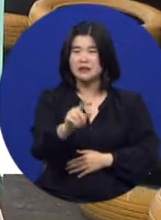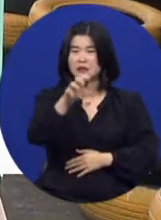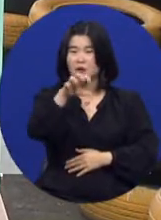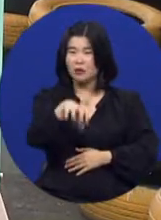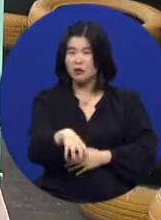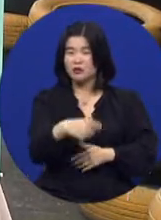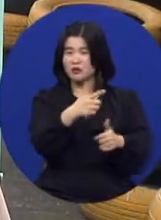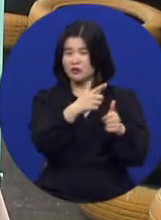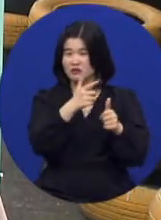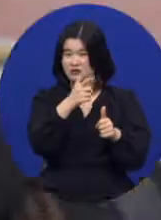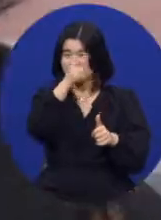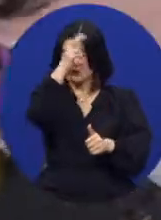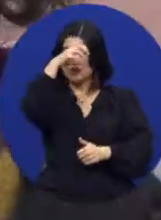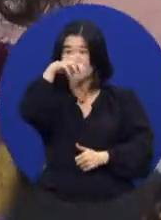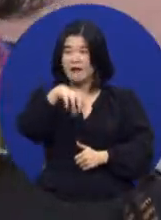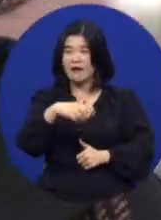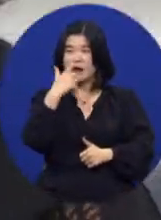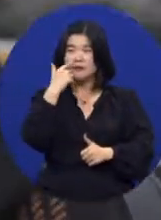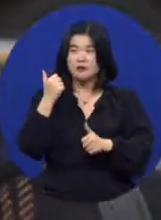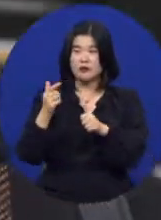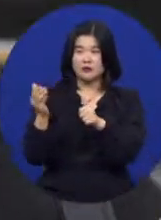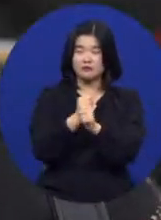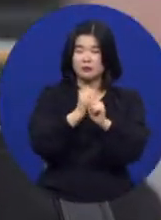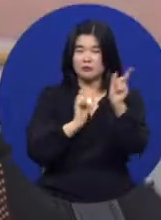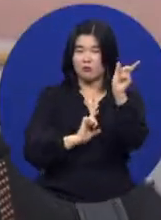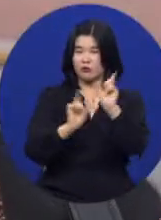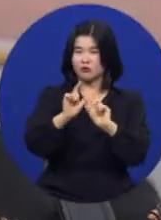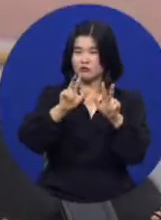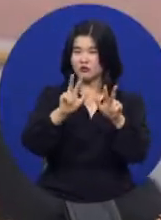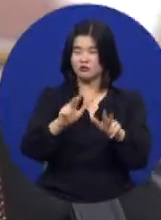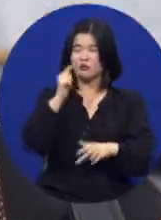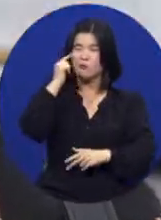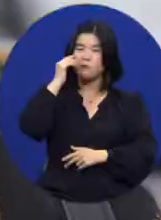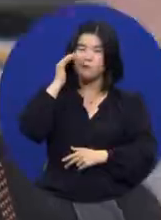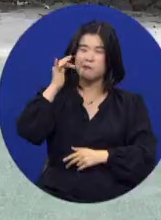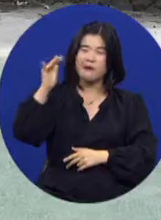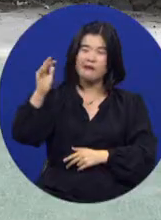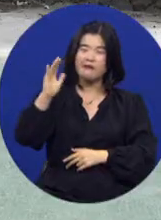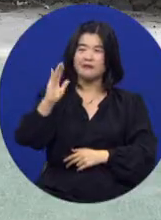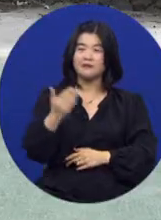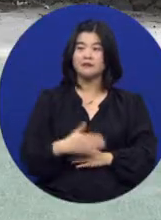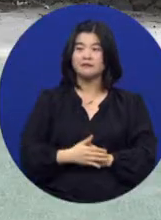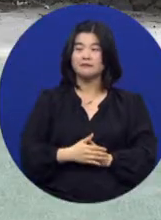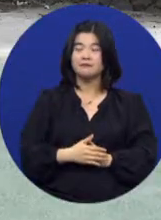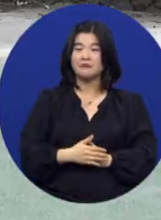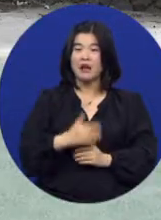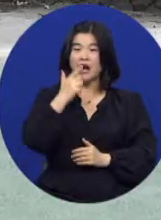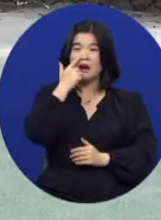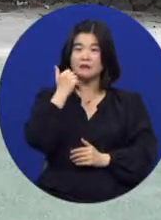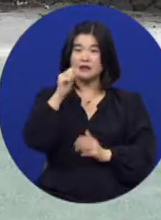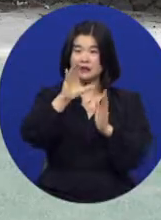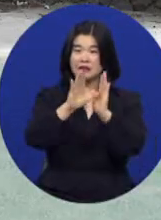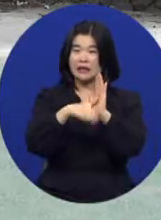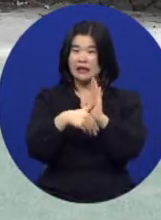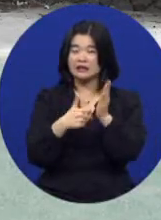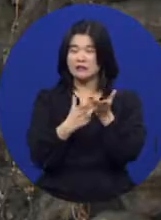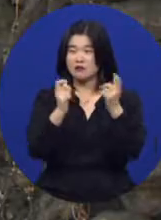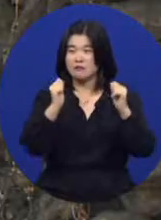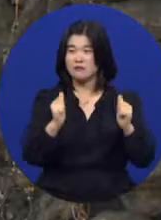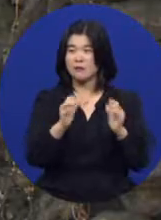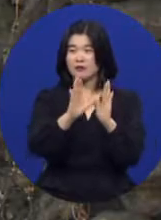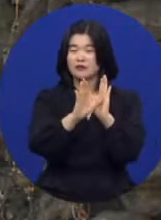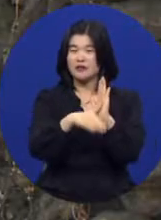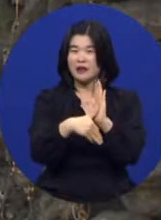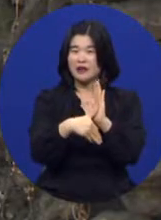맨 경찰에게 아버지가 끌려가는 모습만큼은 아직까지도 생생합니다. 아버지는 당시